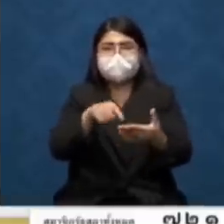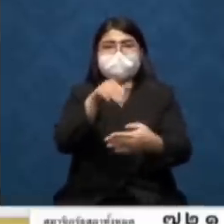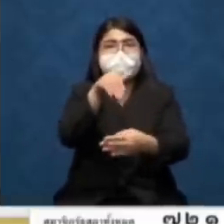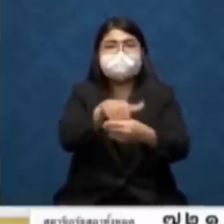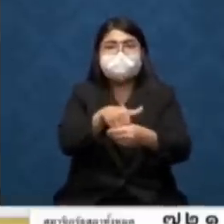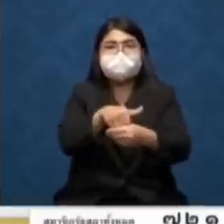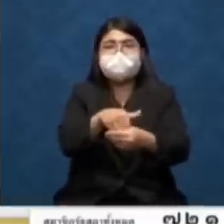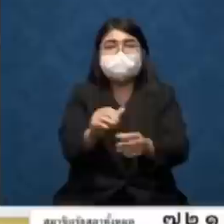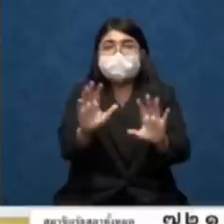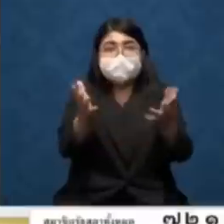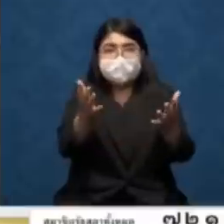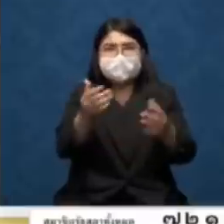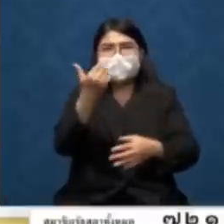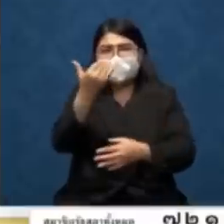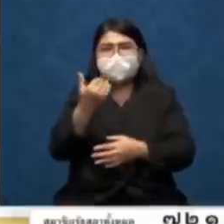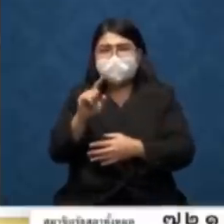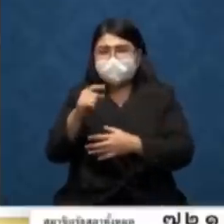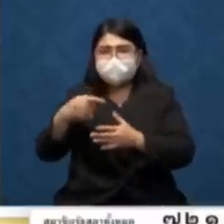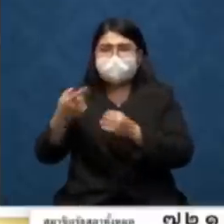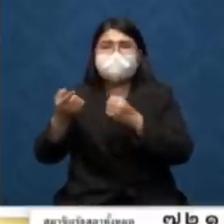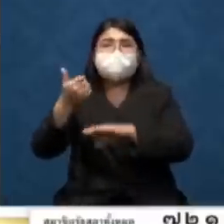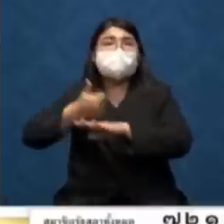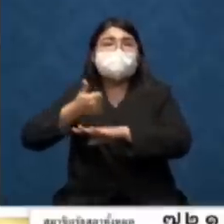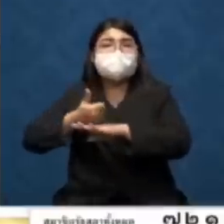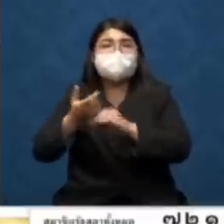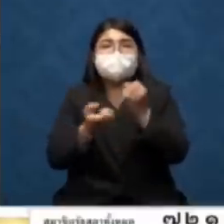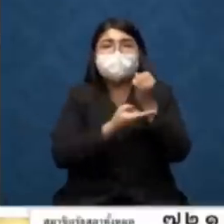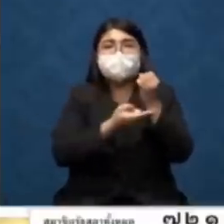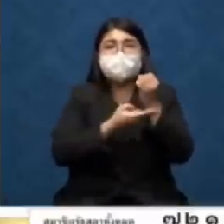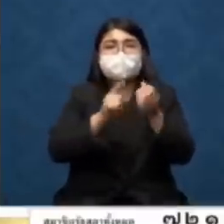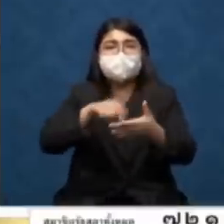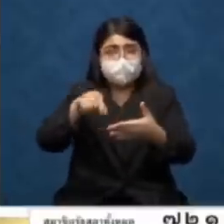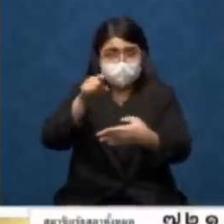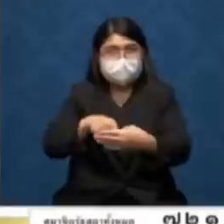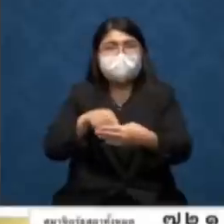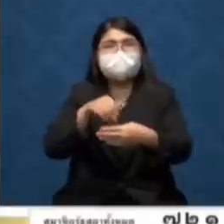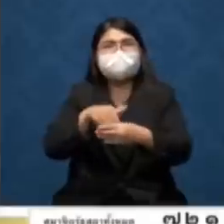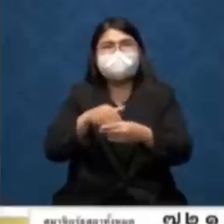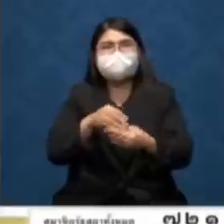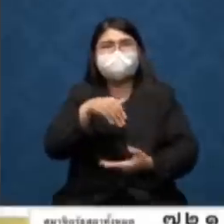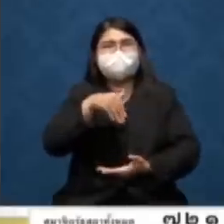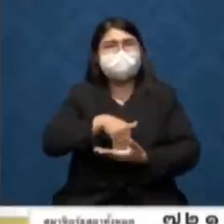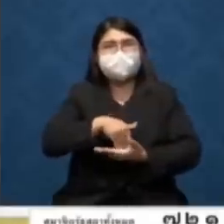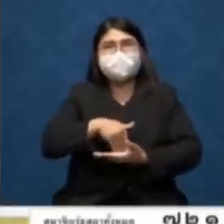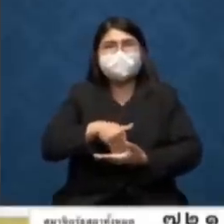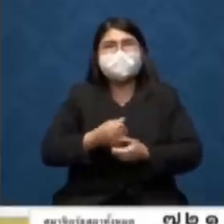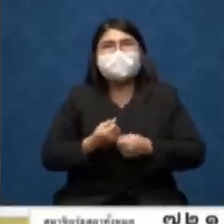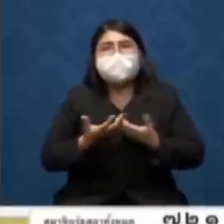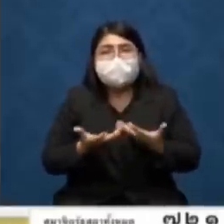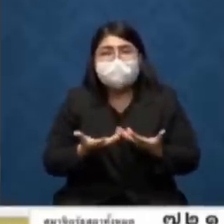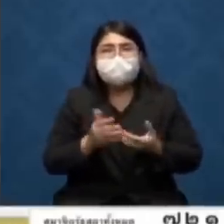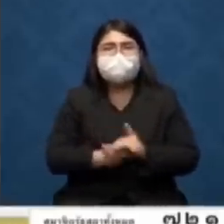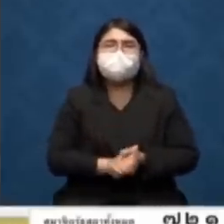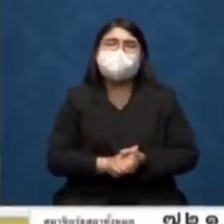บภมภาคแล้วกันานผใหญ่บานมาจากการเลอกตั้งอย่นี้จะใหเป็ภูมีภาคได้อย่างไรครับหน้ằngนั้นเนี่ จงไม่ไดปิยุ่งอะไรกก